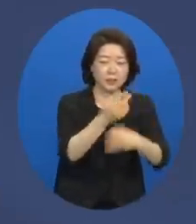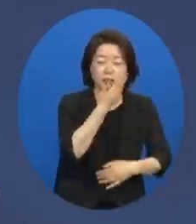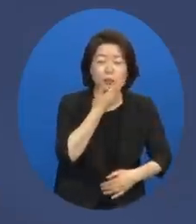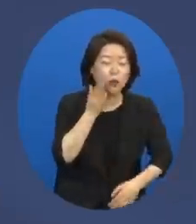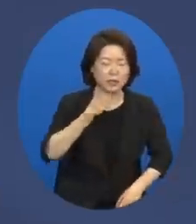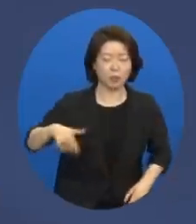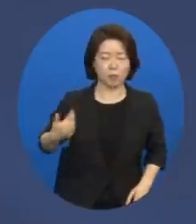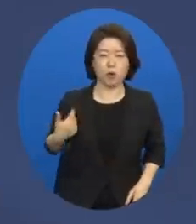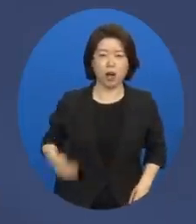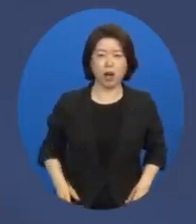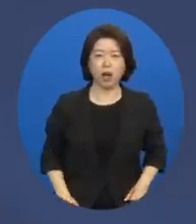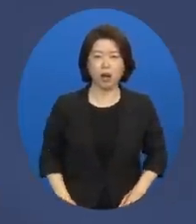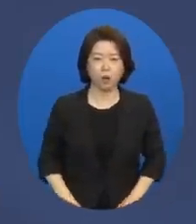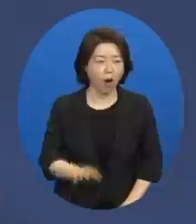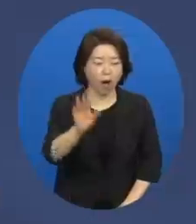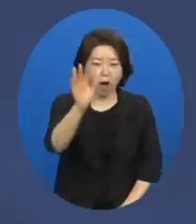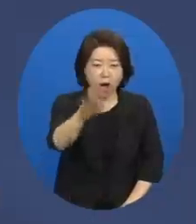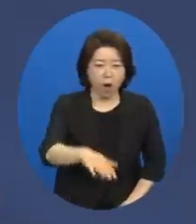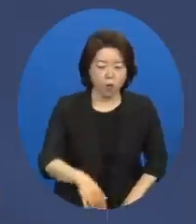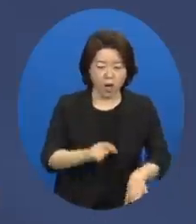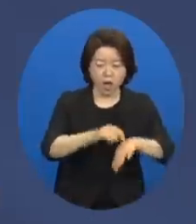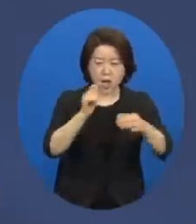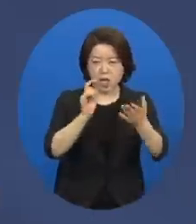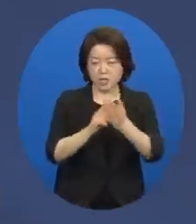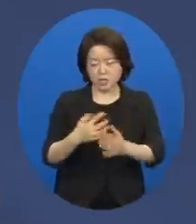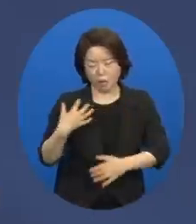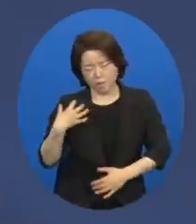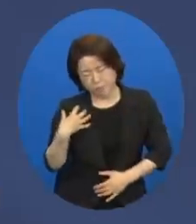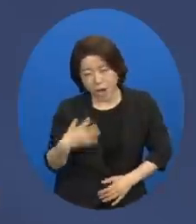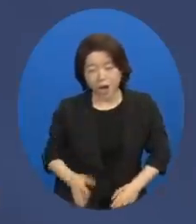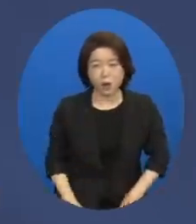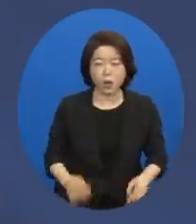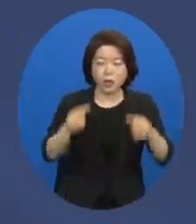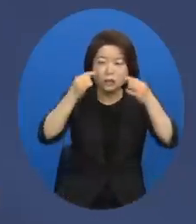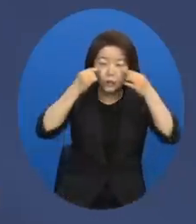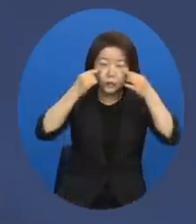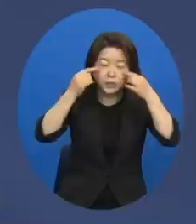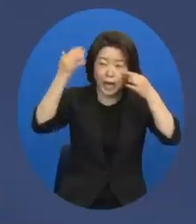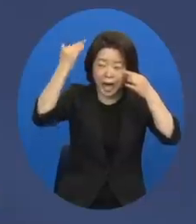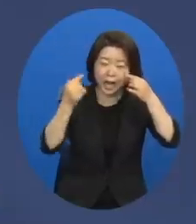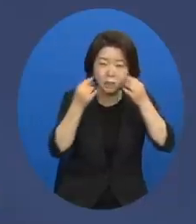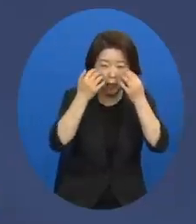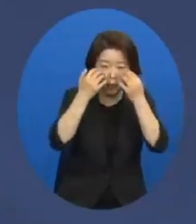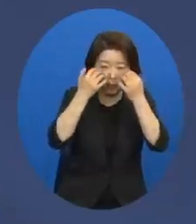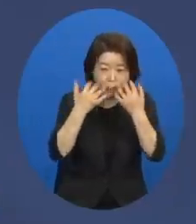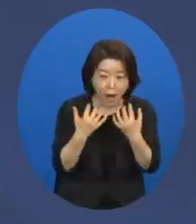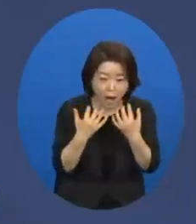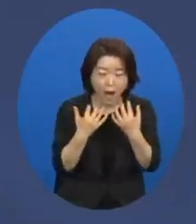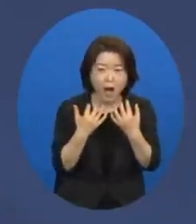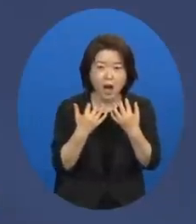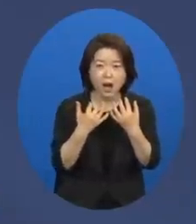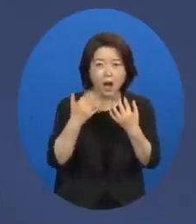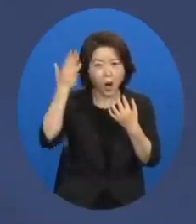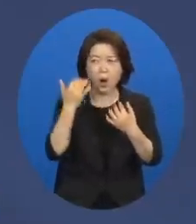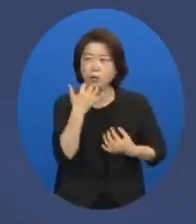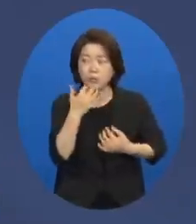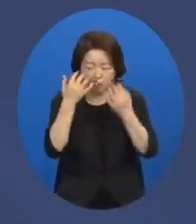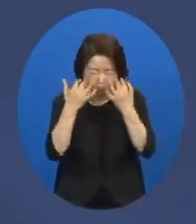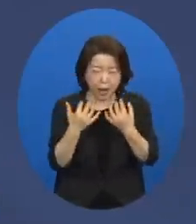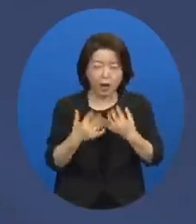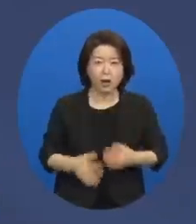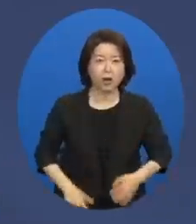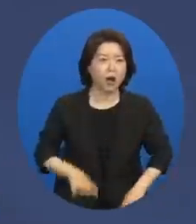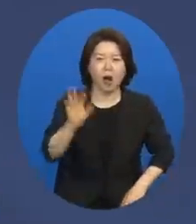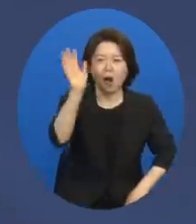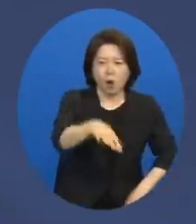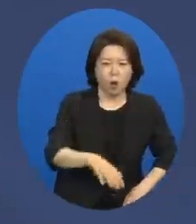이게 너무 막 심적인 압박을 받아서 여기 눈알에 동자에 먹물이 터졌나 보다. 그래서 내가 이거 어떡하나 이게 아무리